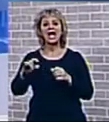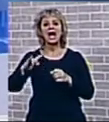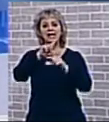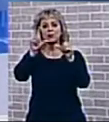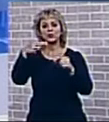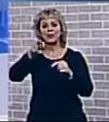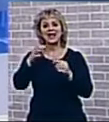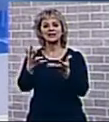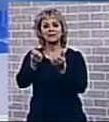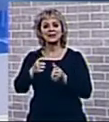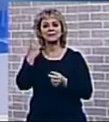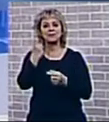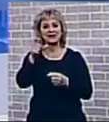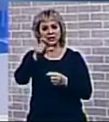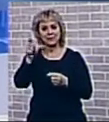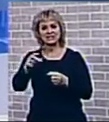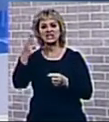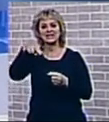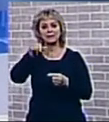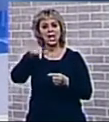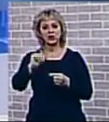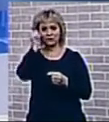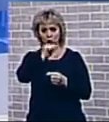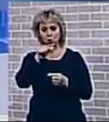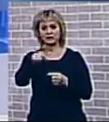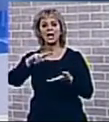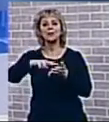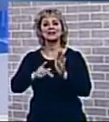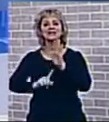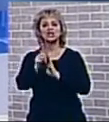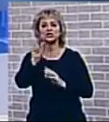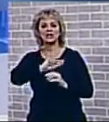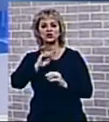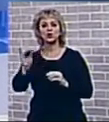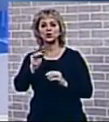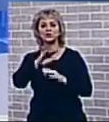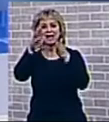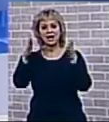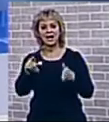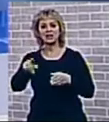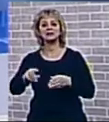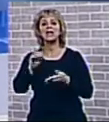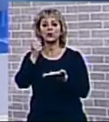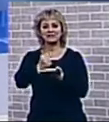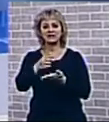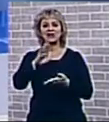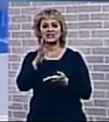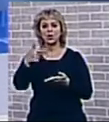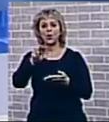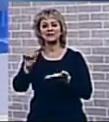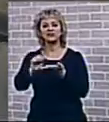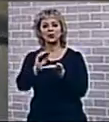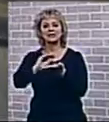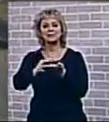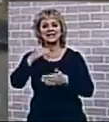Аэропорт Платов примет первых пассажиров в декабре этого года. План начала работы Южного хаба утвердил Василий Голубев. В документе